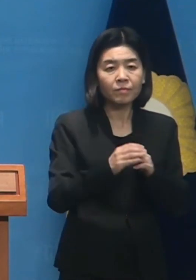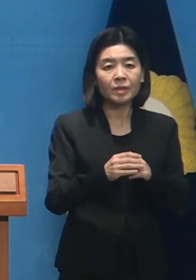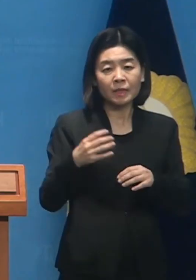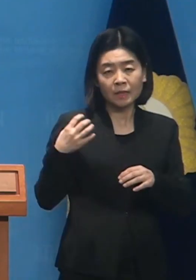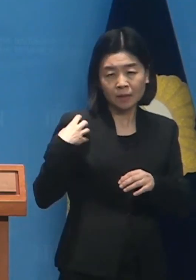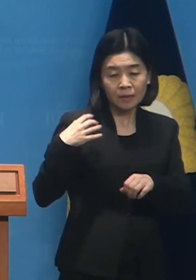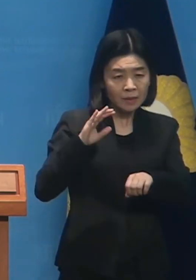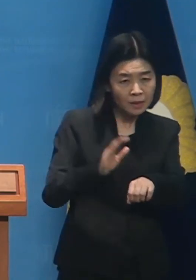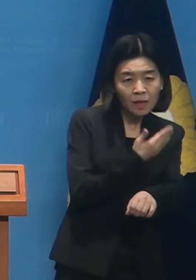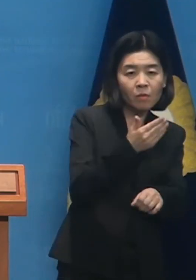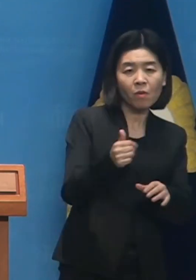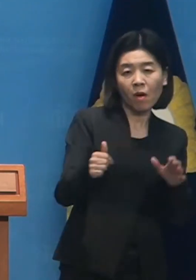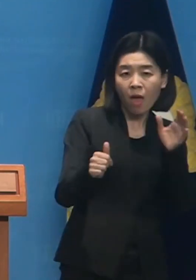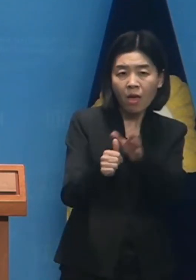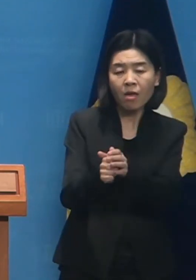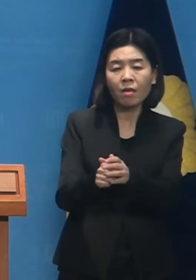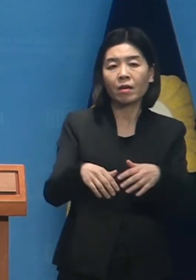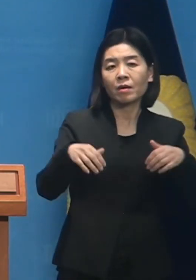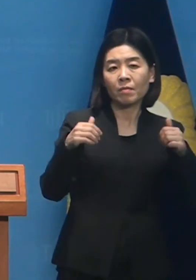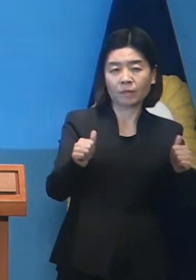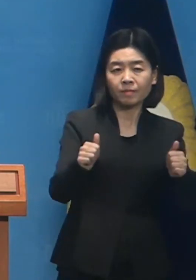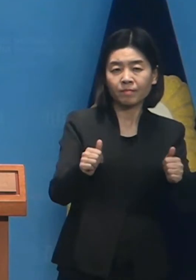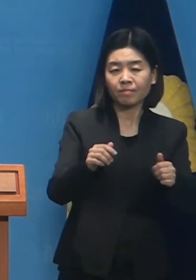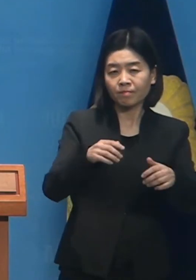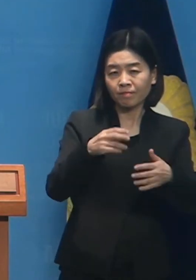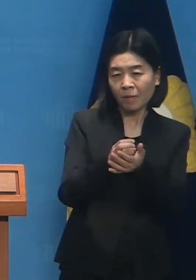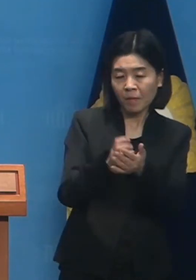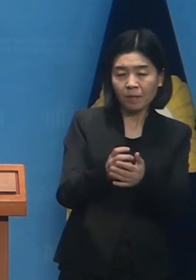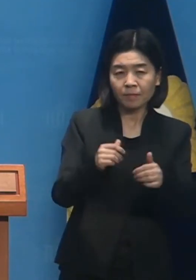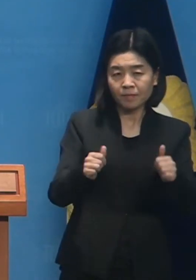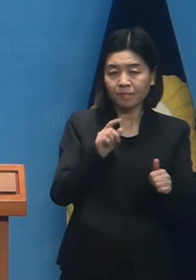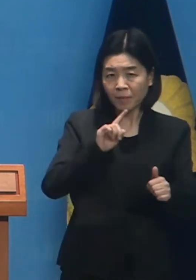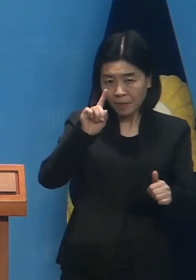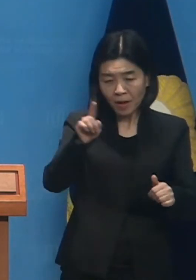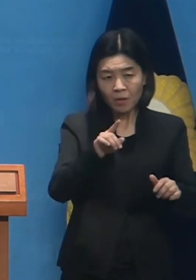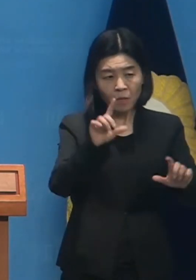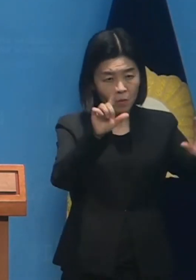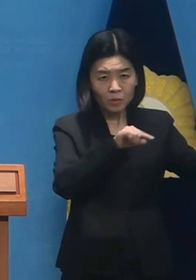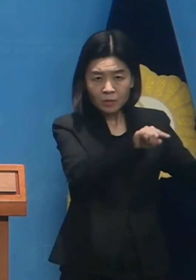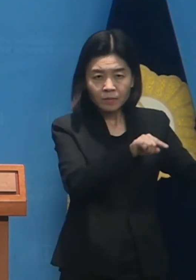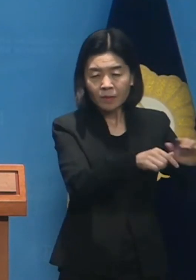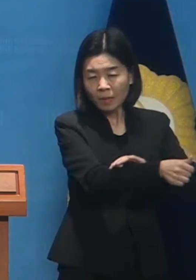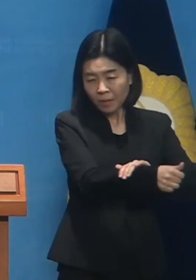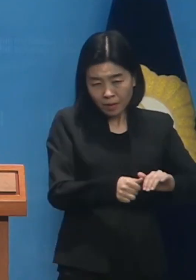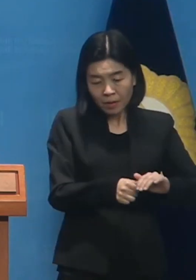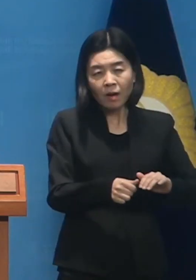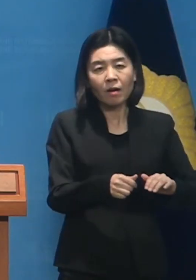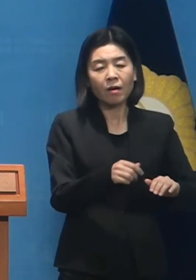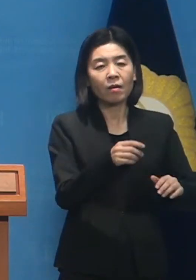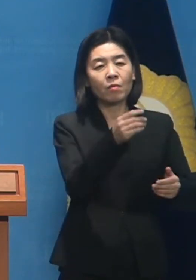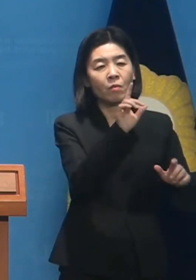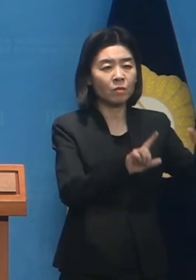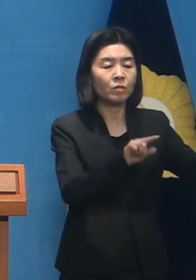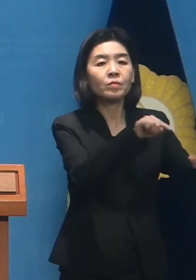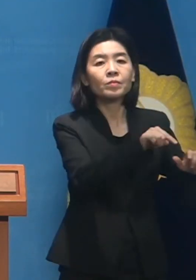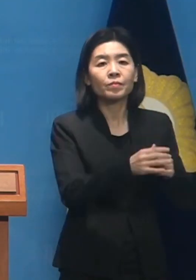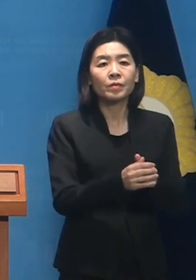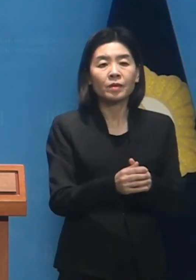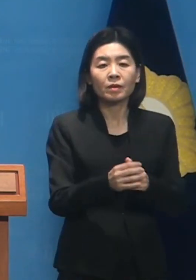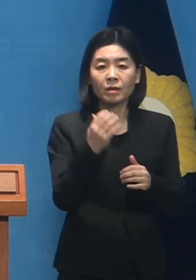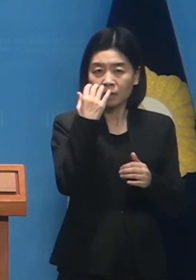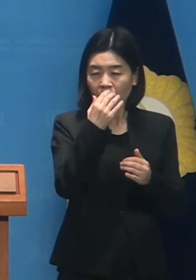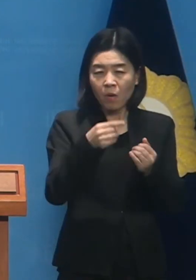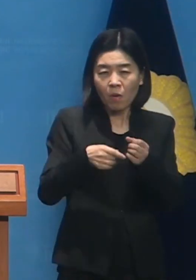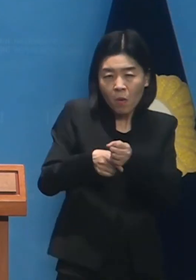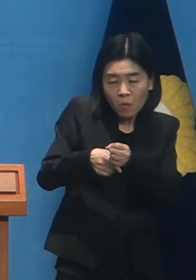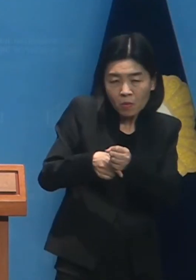타인에게 돌리며 법적 조치 운운하는 지금 이 모습 모순적이고 비겁합니다. 게다가 성고문을